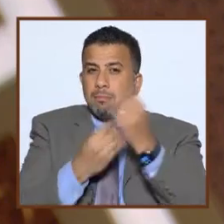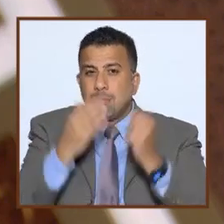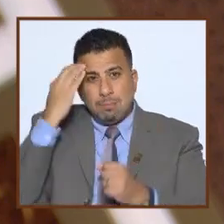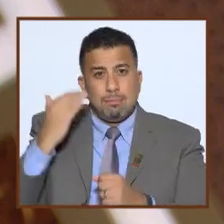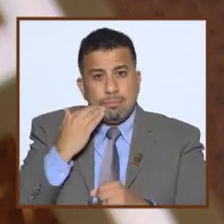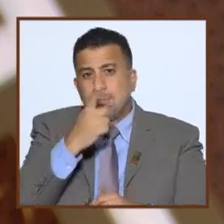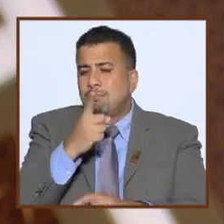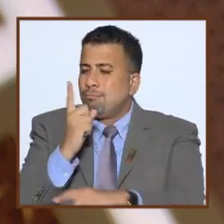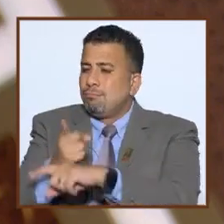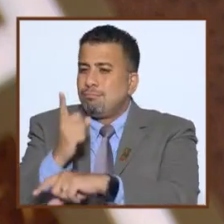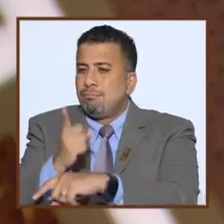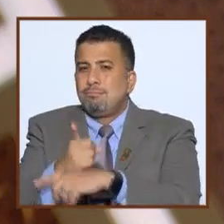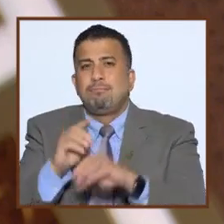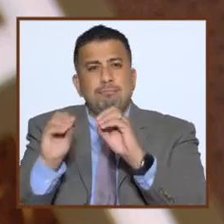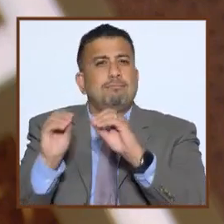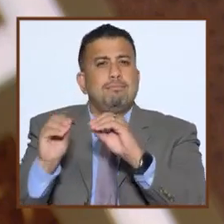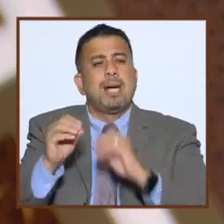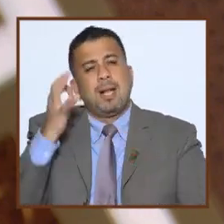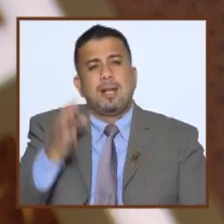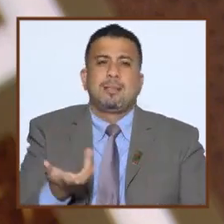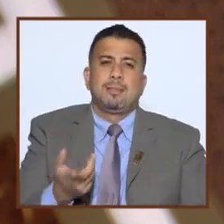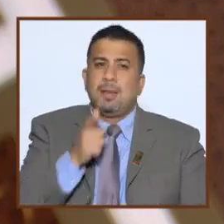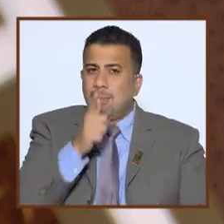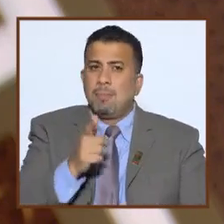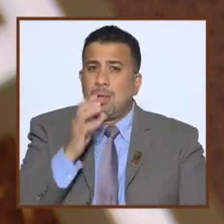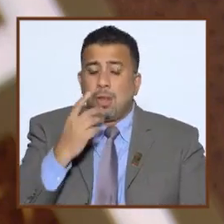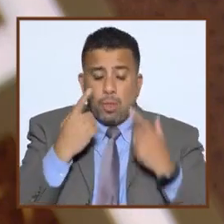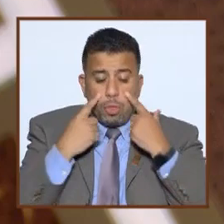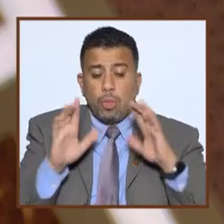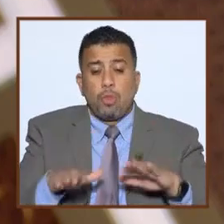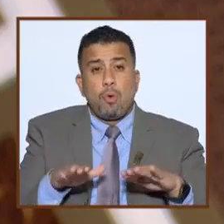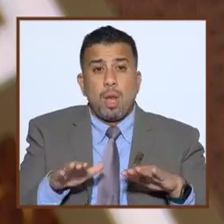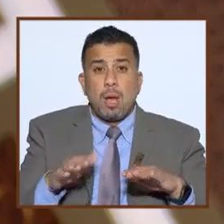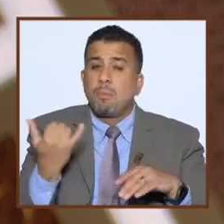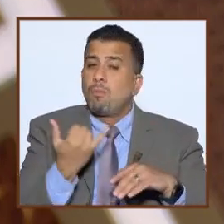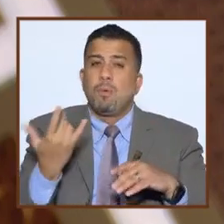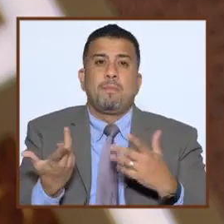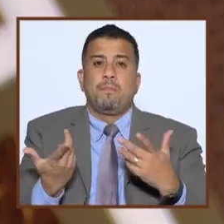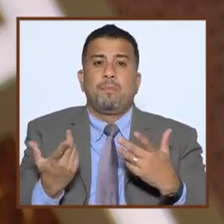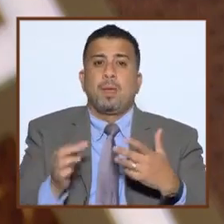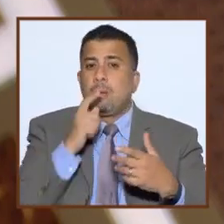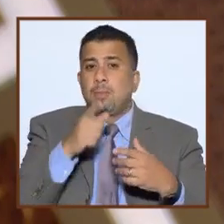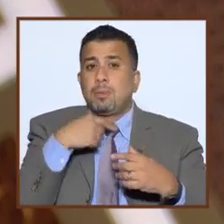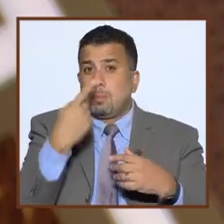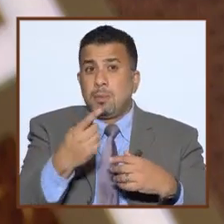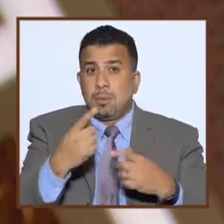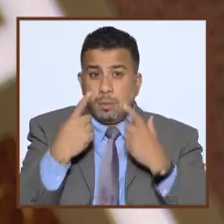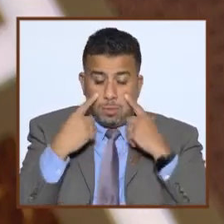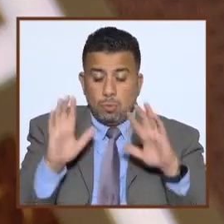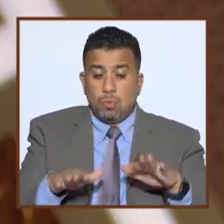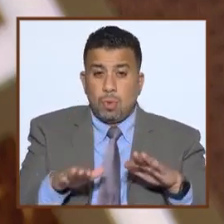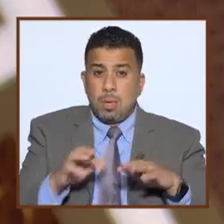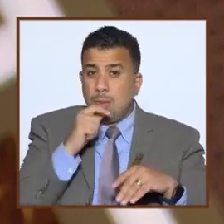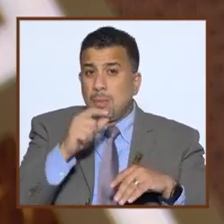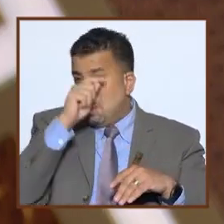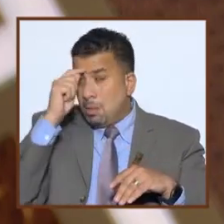والدنيا ما تسوى ان الواحد يترك فيها عباده من العبادات الدنيا هذا ليست بشيء الدنيا لو كانت تسوى عند الله